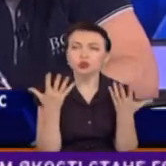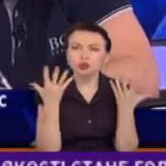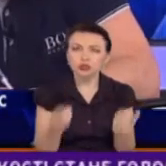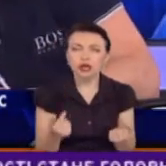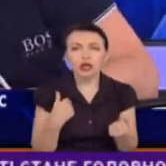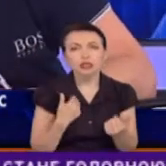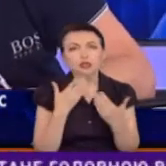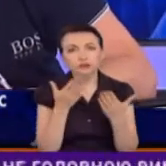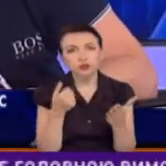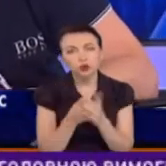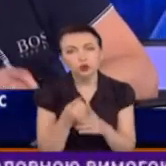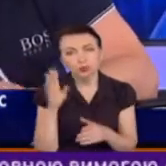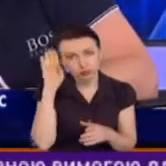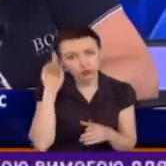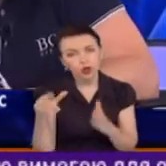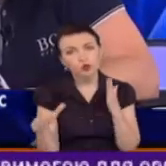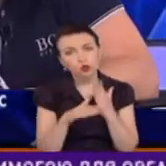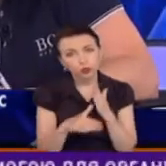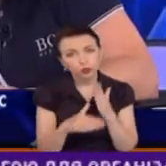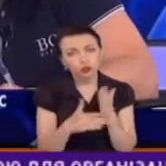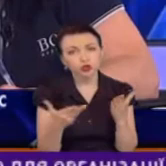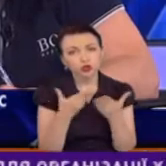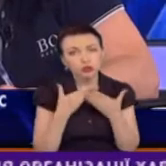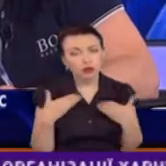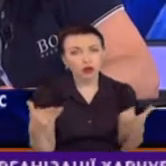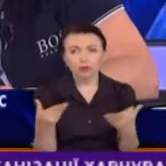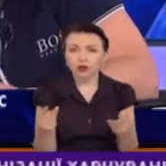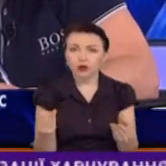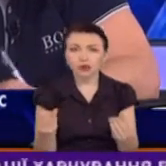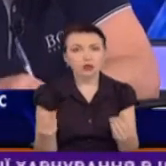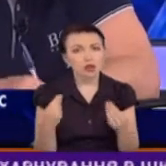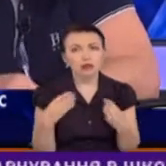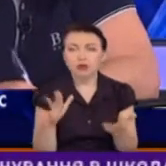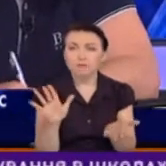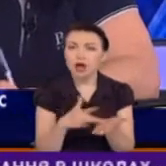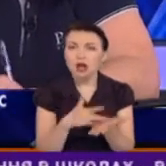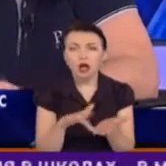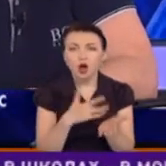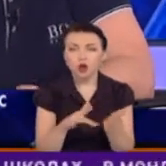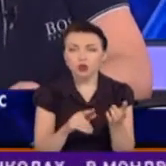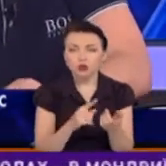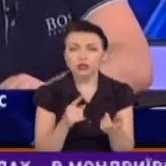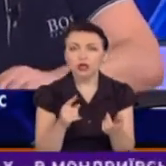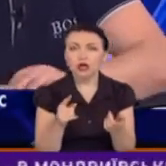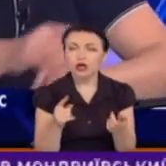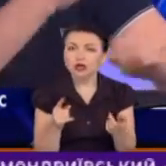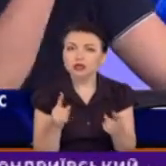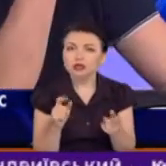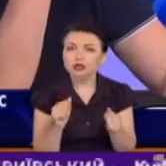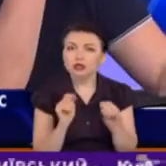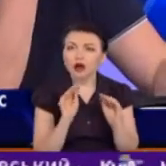я звертаюся до пана Кучеренко, допоможіть. Нам не прийшли перерахунки на здані нами